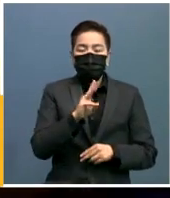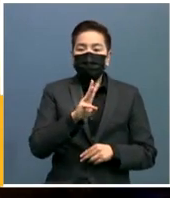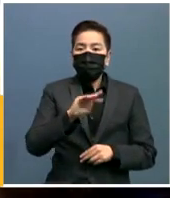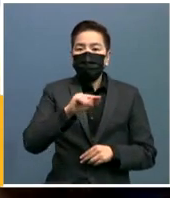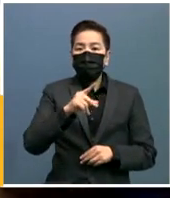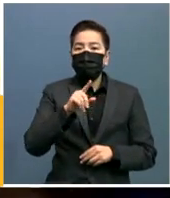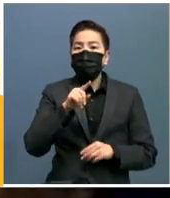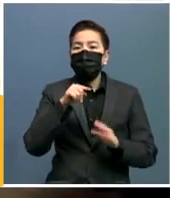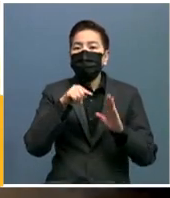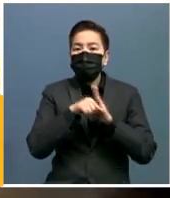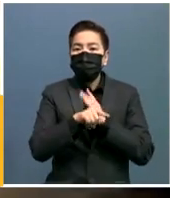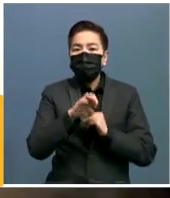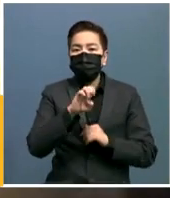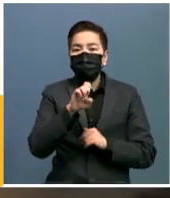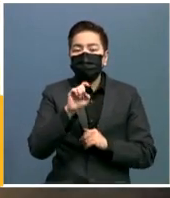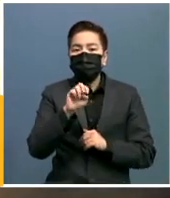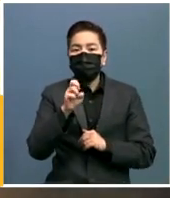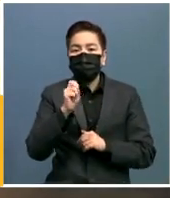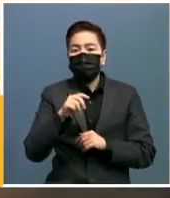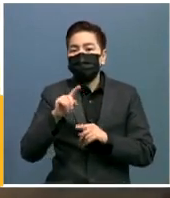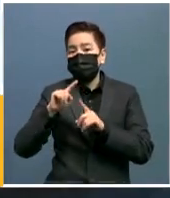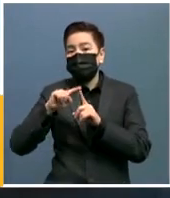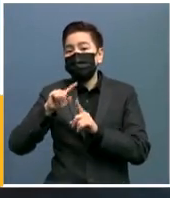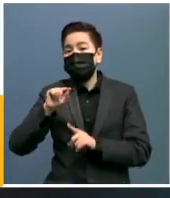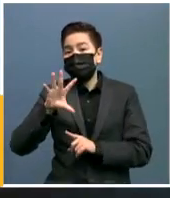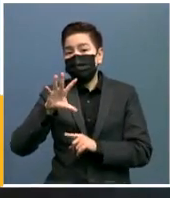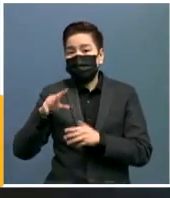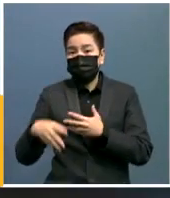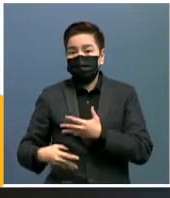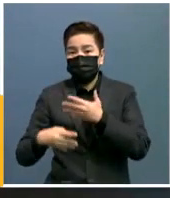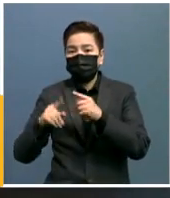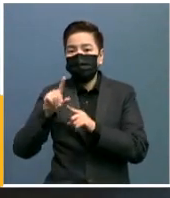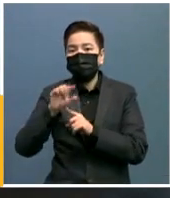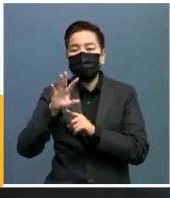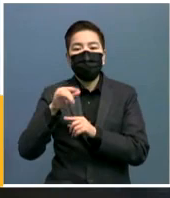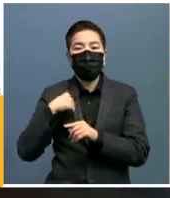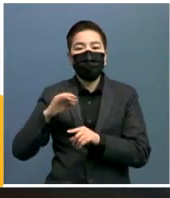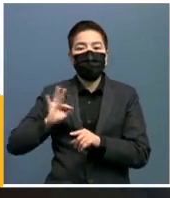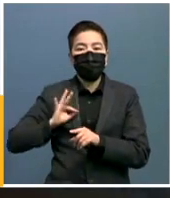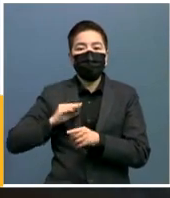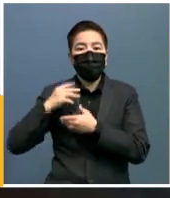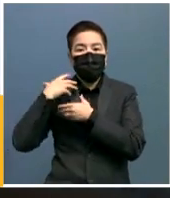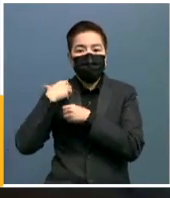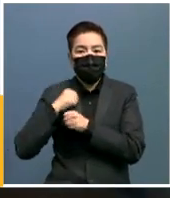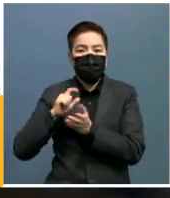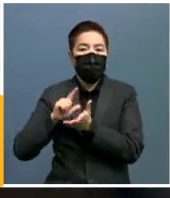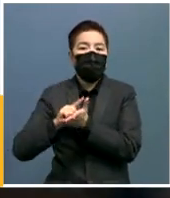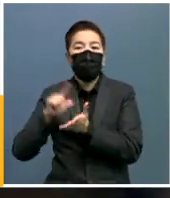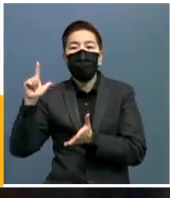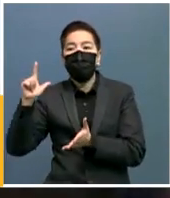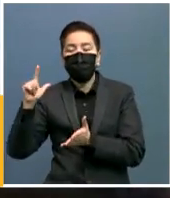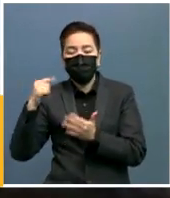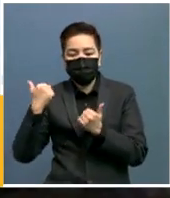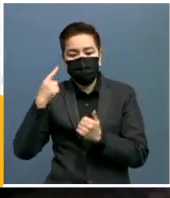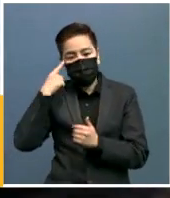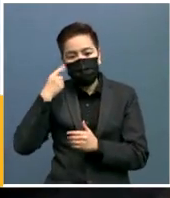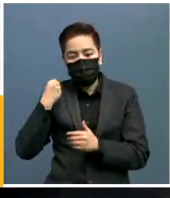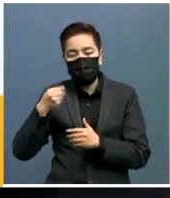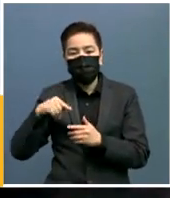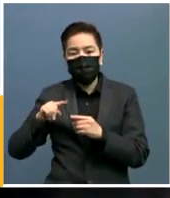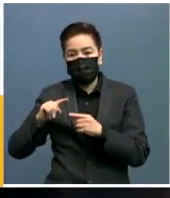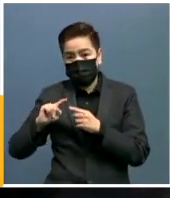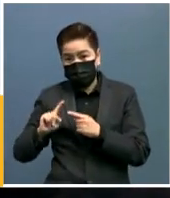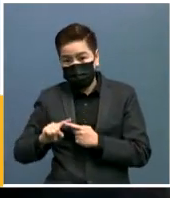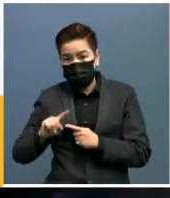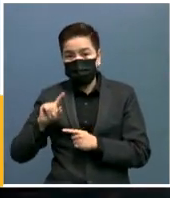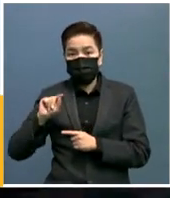ผู้ที่มีรายชื่ออยู่ในระดับ 25ก่อนหน้านี้นะครับได้ลาออกจากสมาชิกพรรคประชาธิปัตย์ไปแล้วจึงได้ประกาศให้